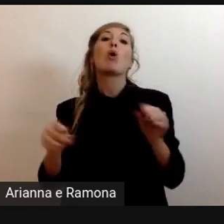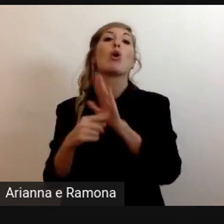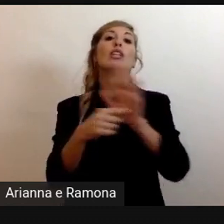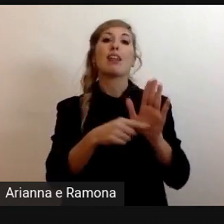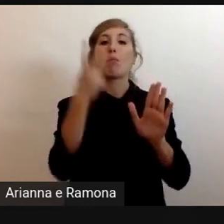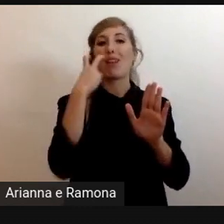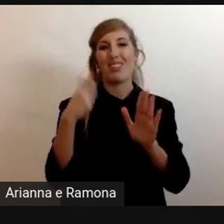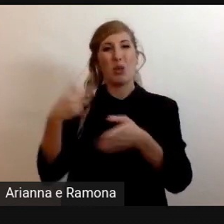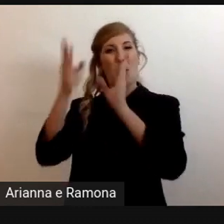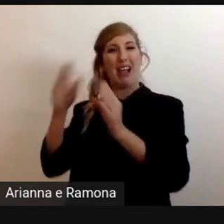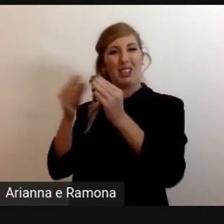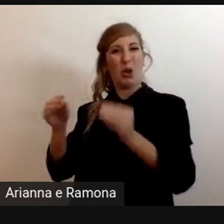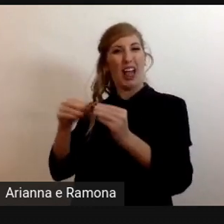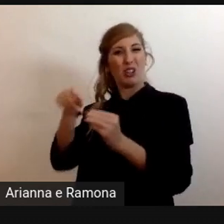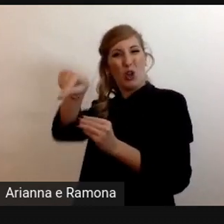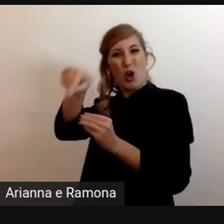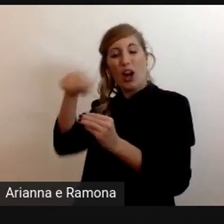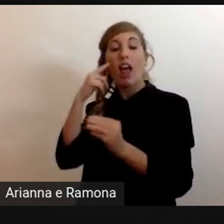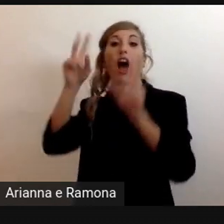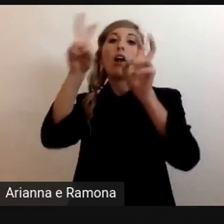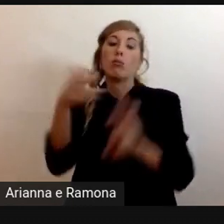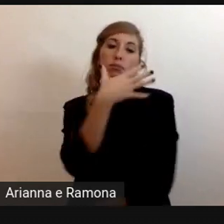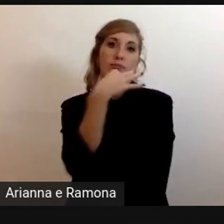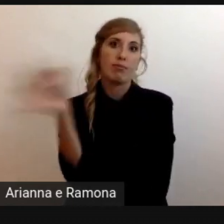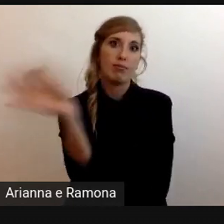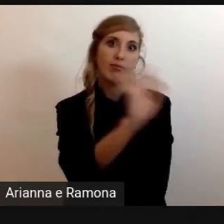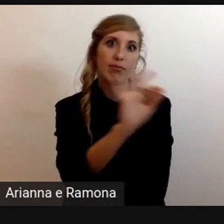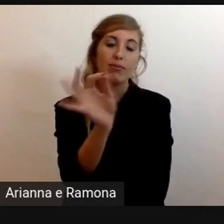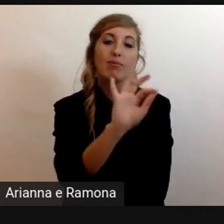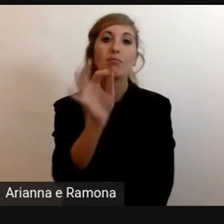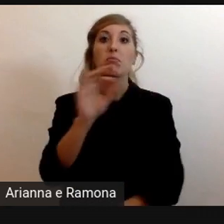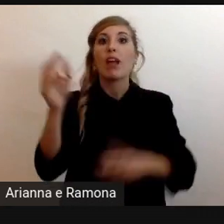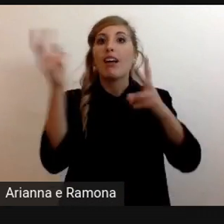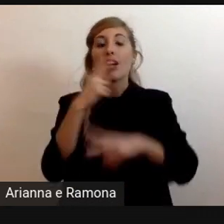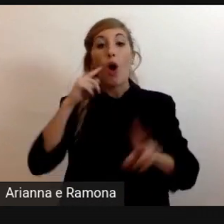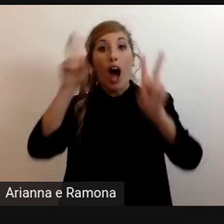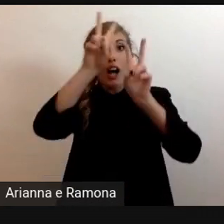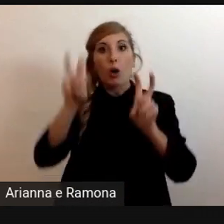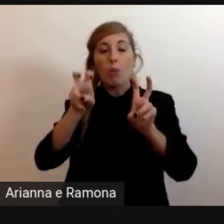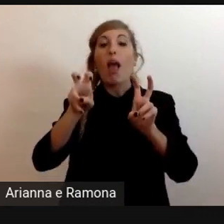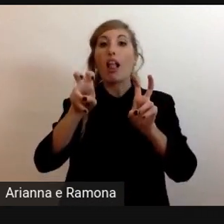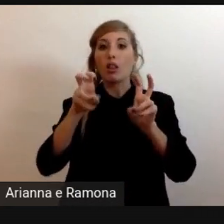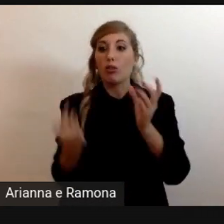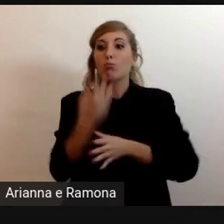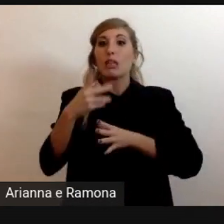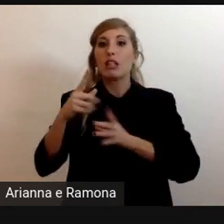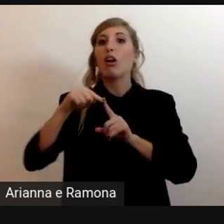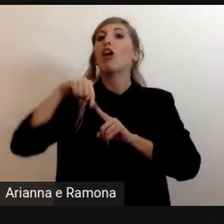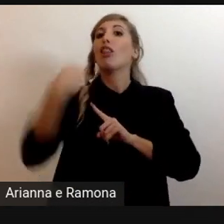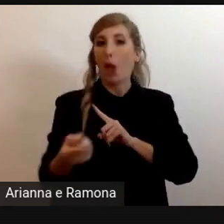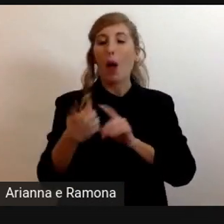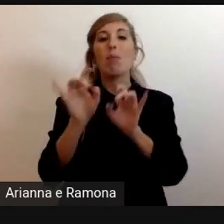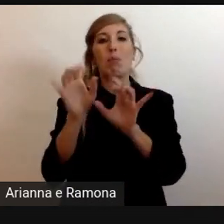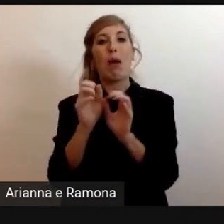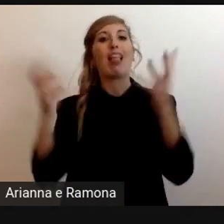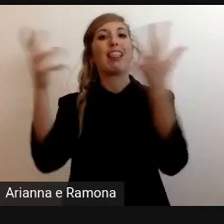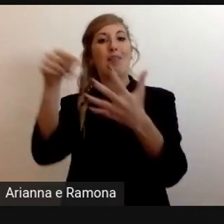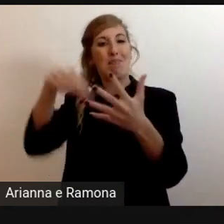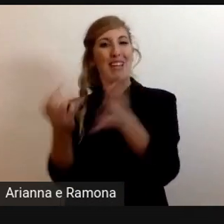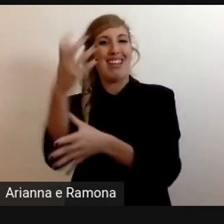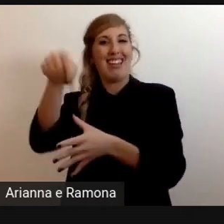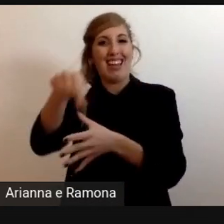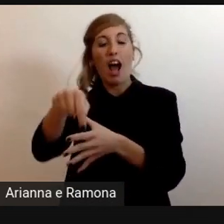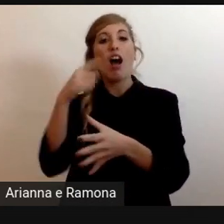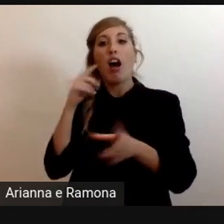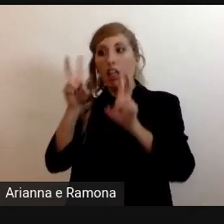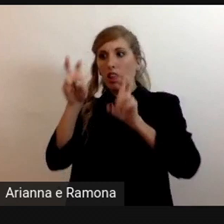è un tema splendido e tanto più che è nato prima dell'arrivo della pandemia e il t